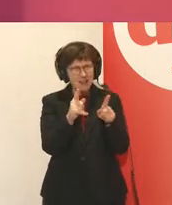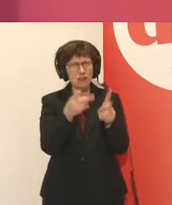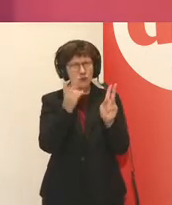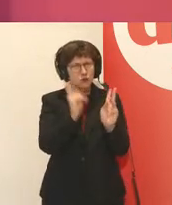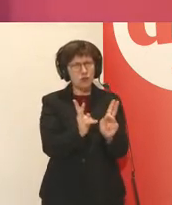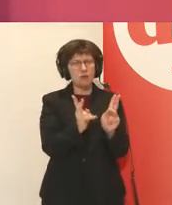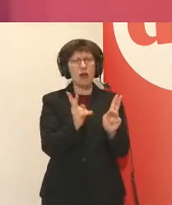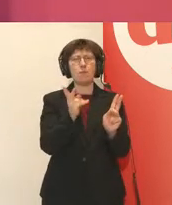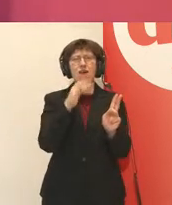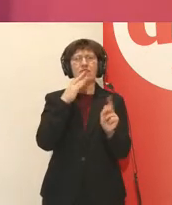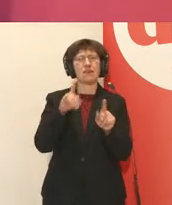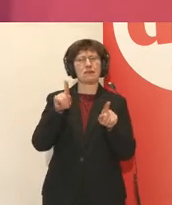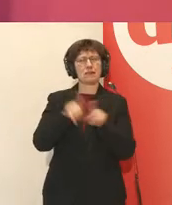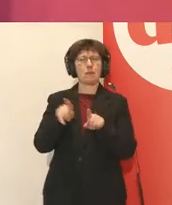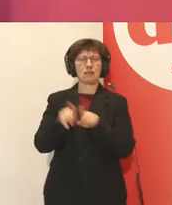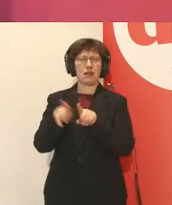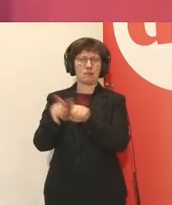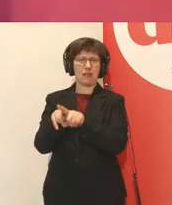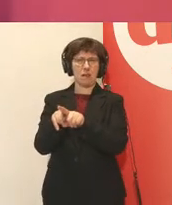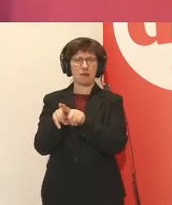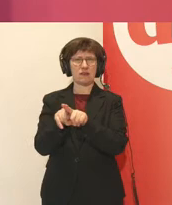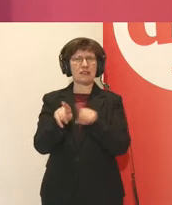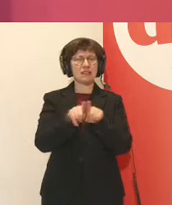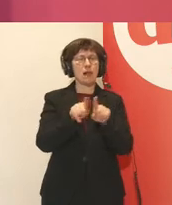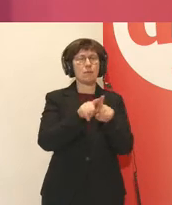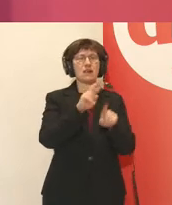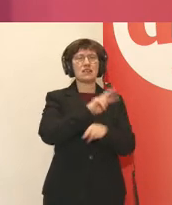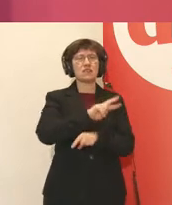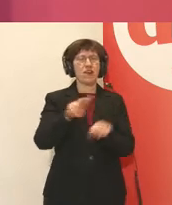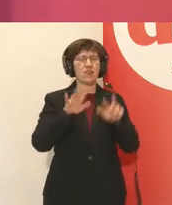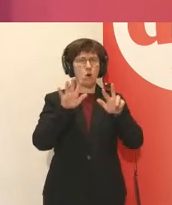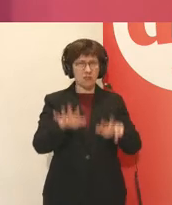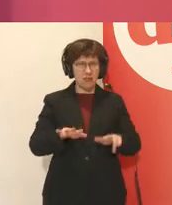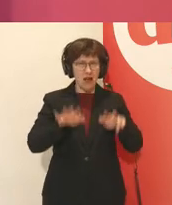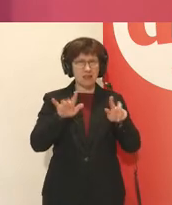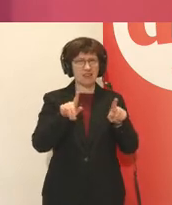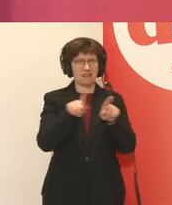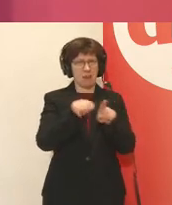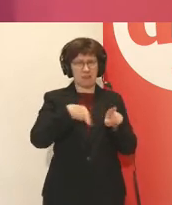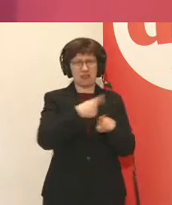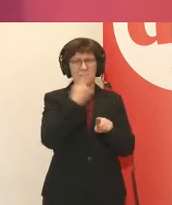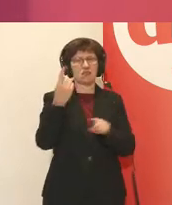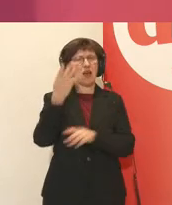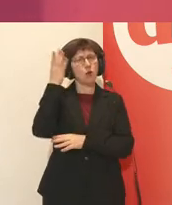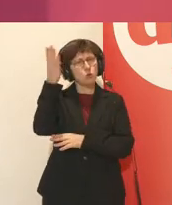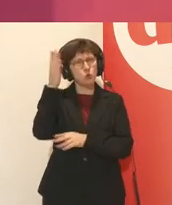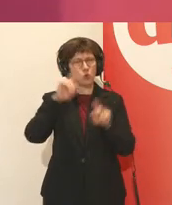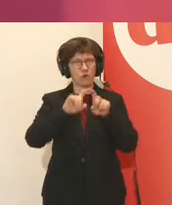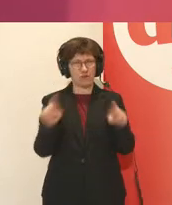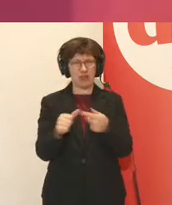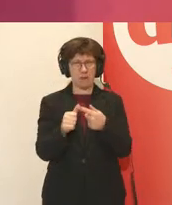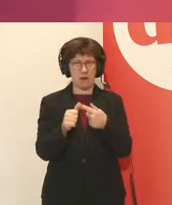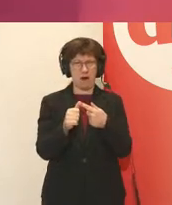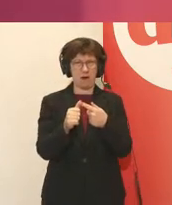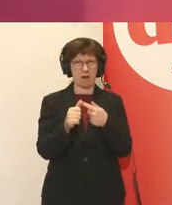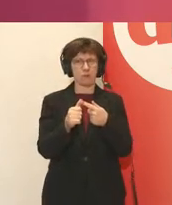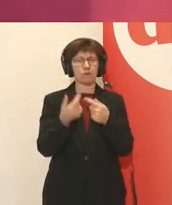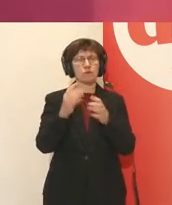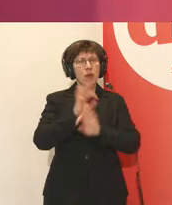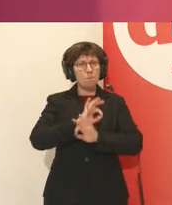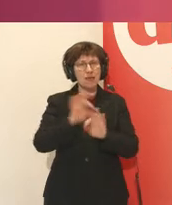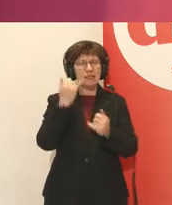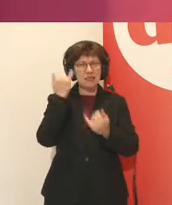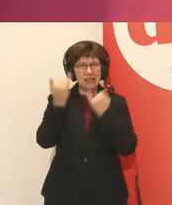vieles auch gleich denn genauso wie 2018 geht es auch in diesem jahr wieder um die zukunft es geht um die